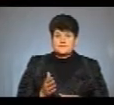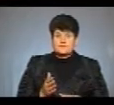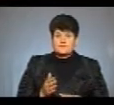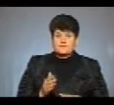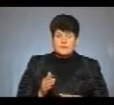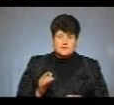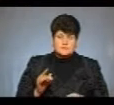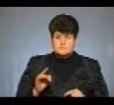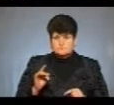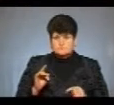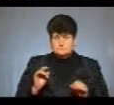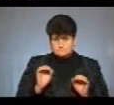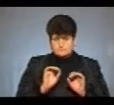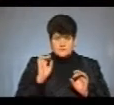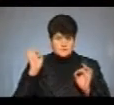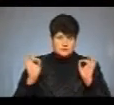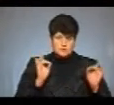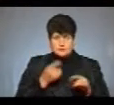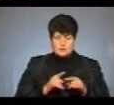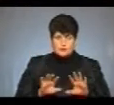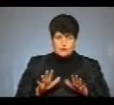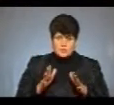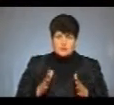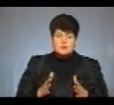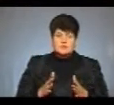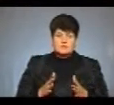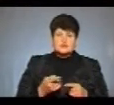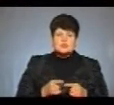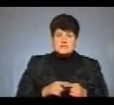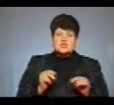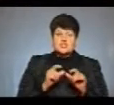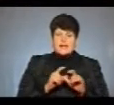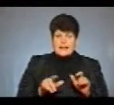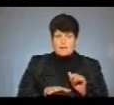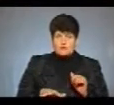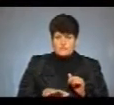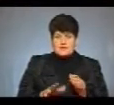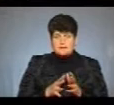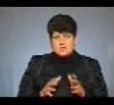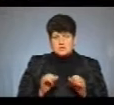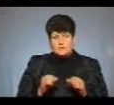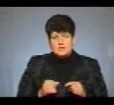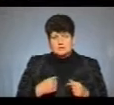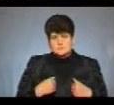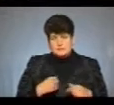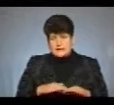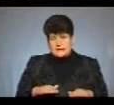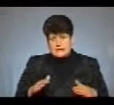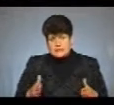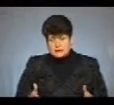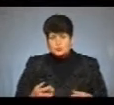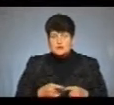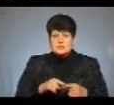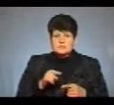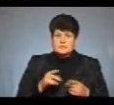події, в першу чергу, через те, що, звичайно, це шкільне подвір'я. І найбільше могли постраждати діти. Тому